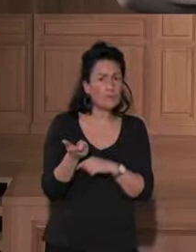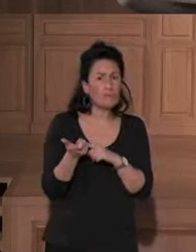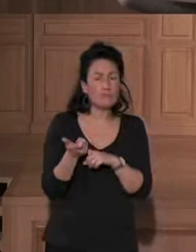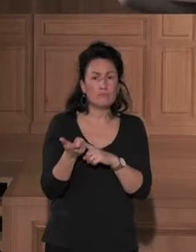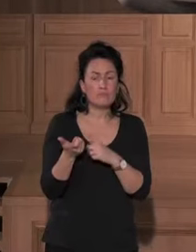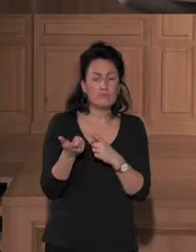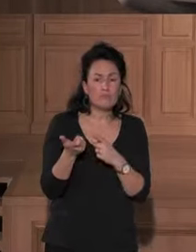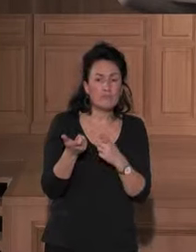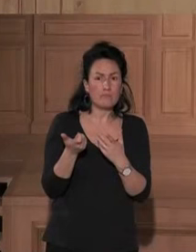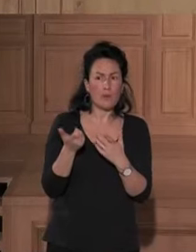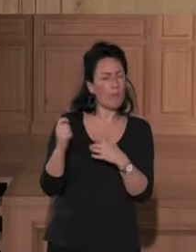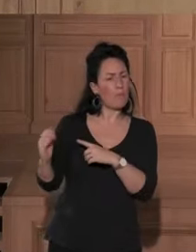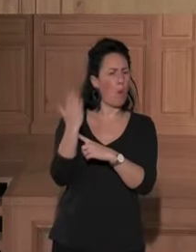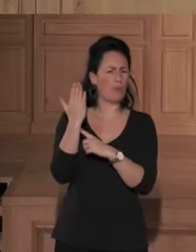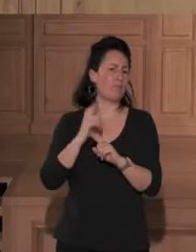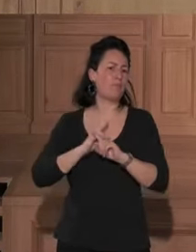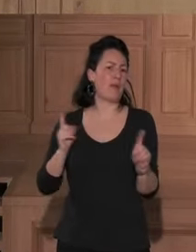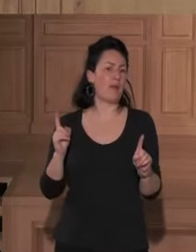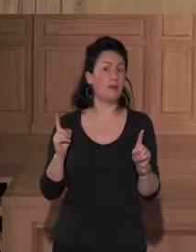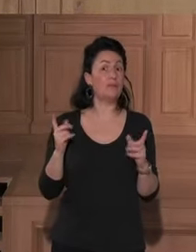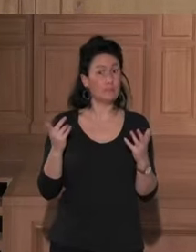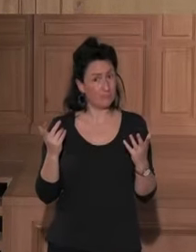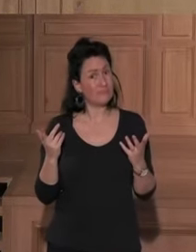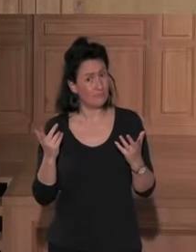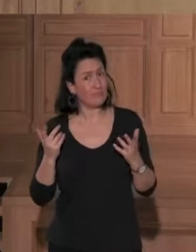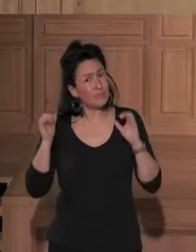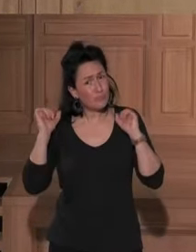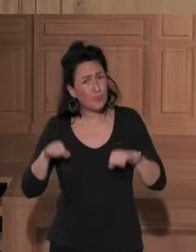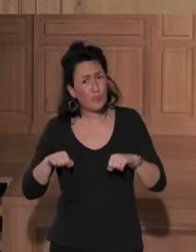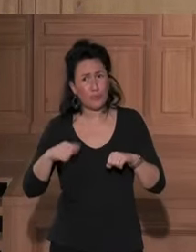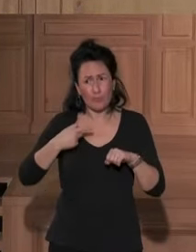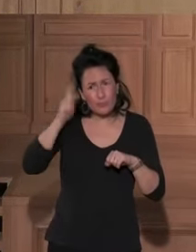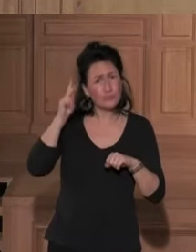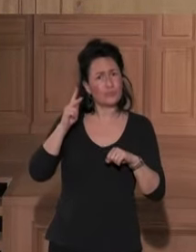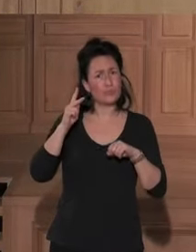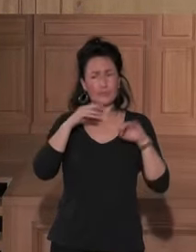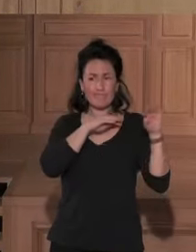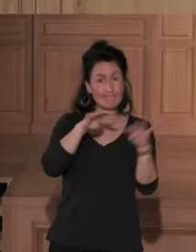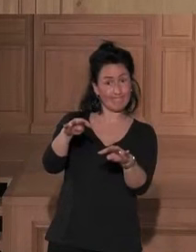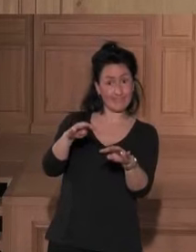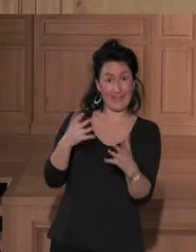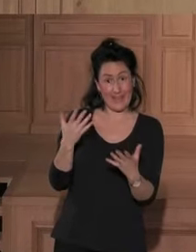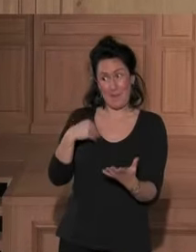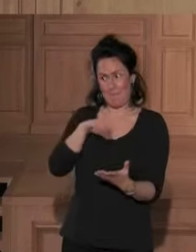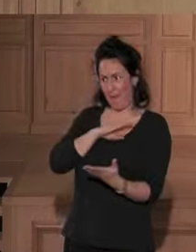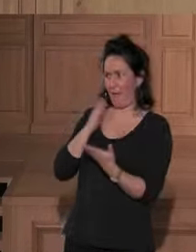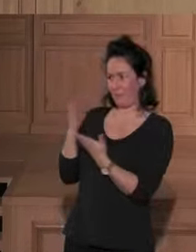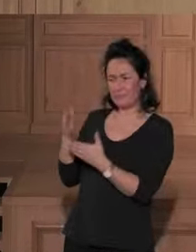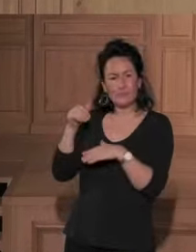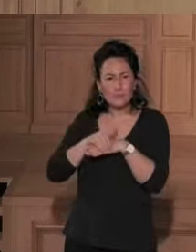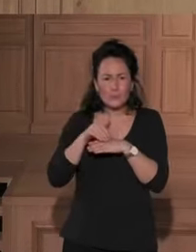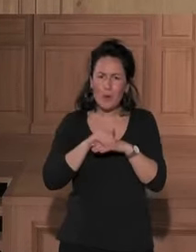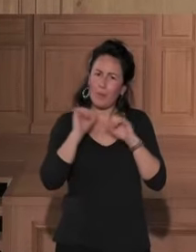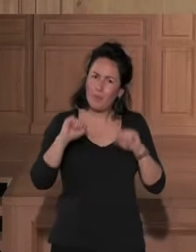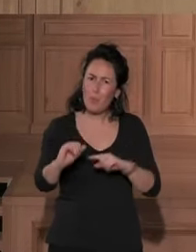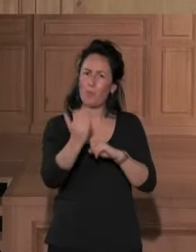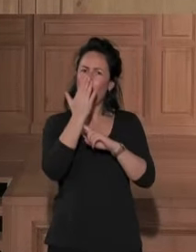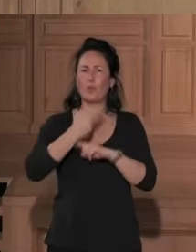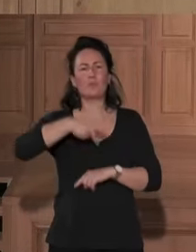et qui ne sont pas sous le devant de la scène, souvent, et qui peut-être méritent de l'être. En tout cas, ce soir, à travers vous, elles vont l'être d'une certaine manière.